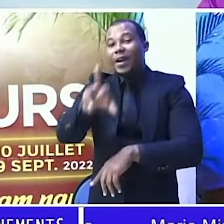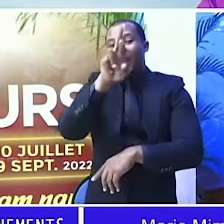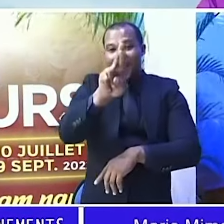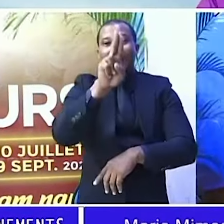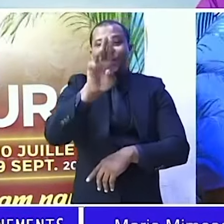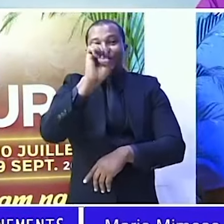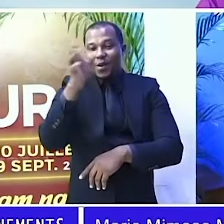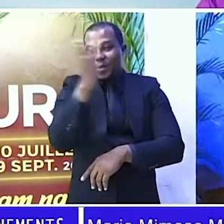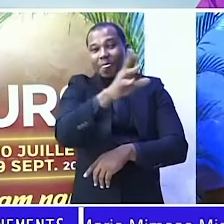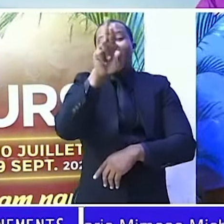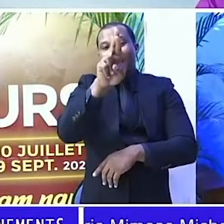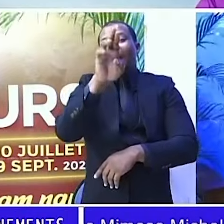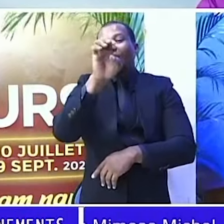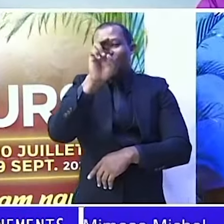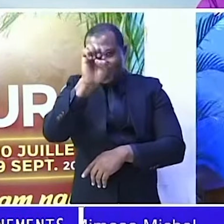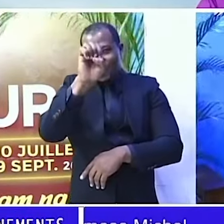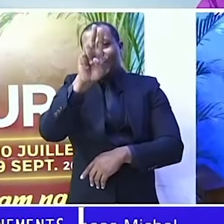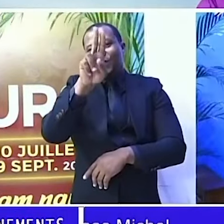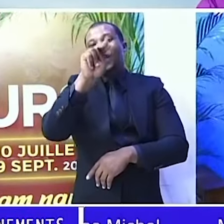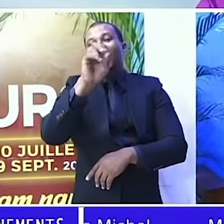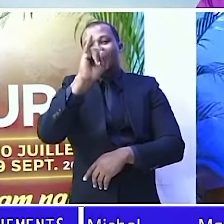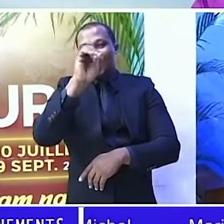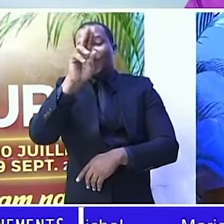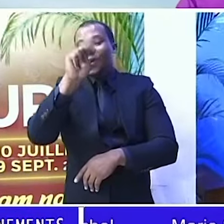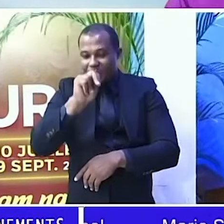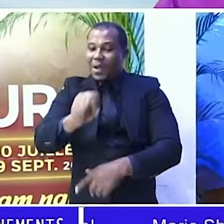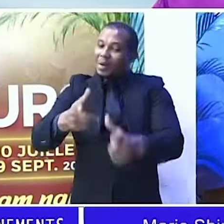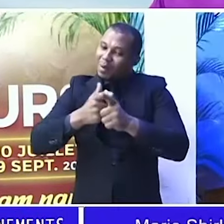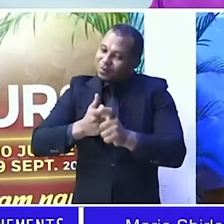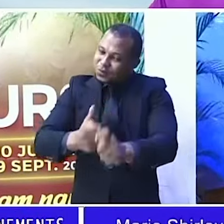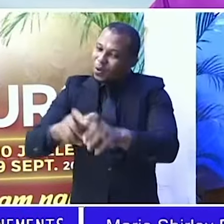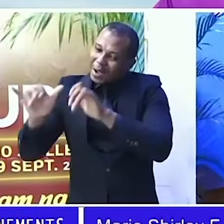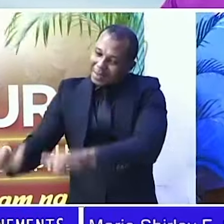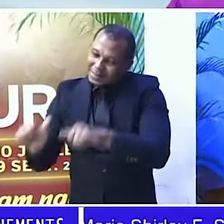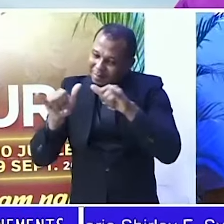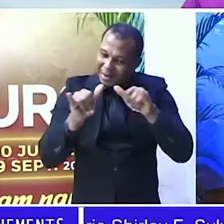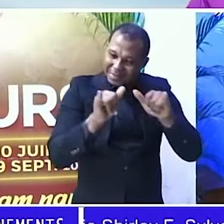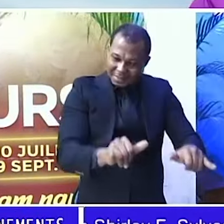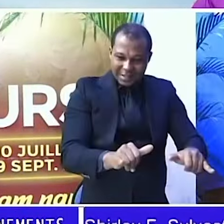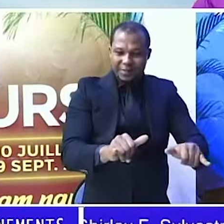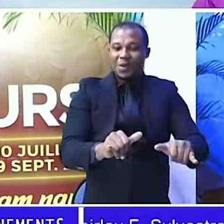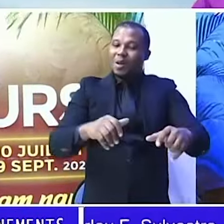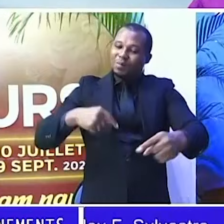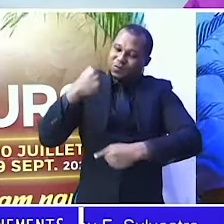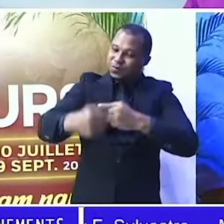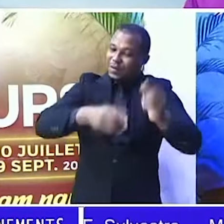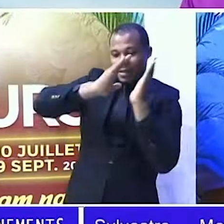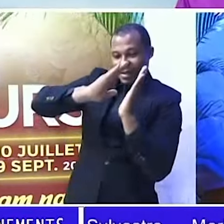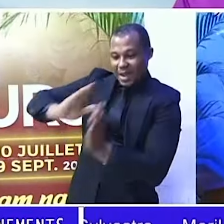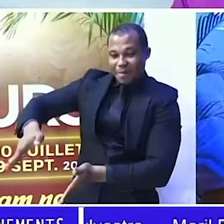Li, yon oblige courir en catastrophe, quitter rue de la